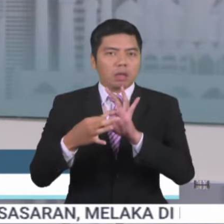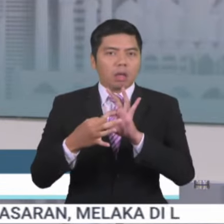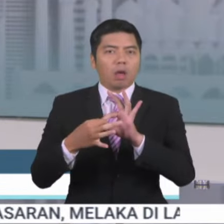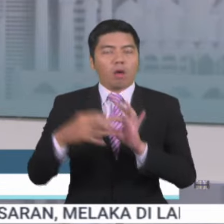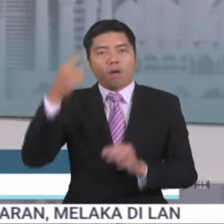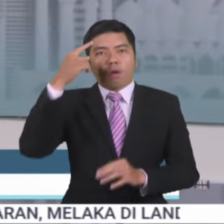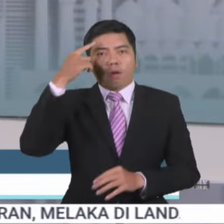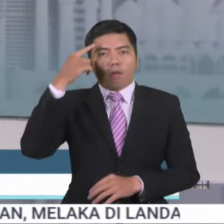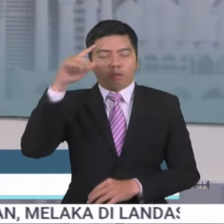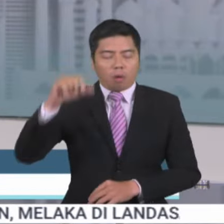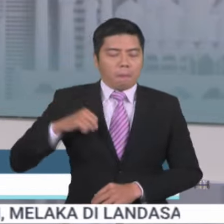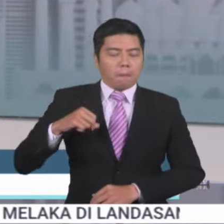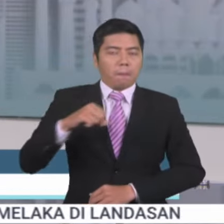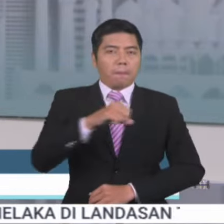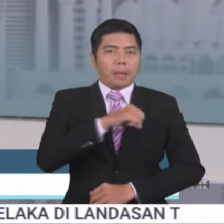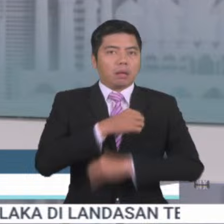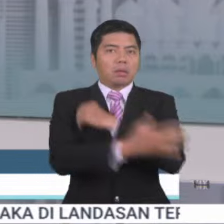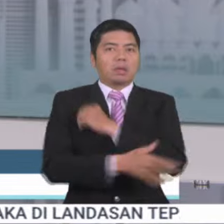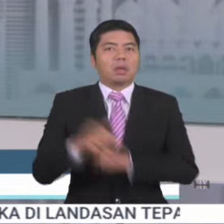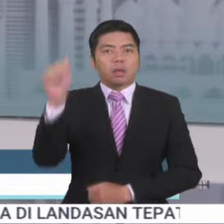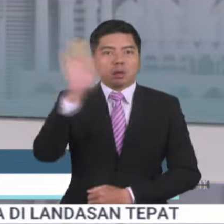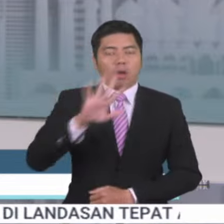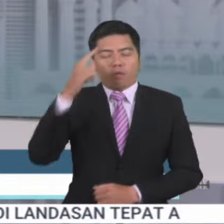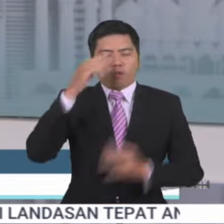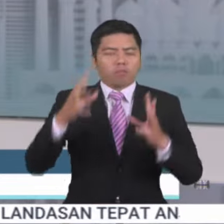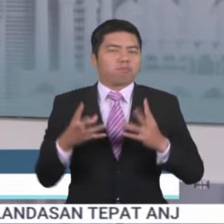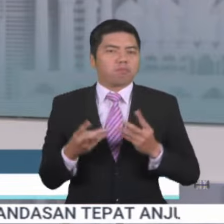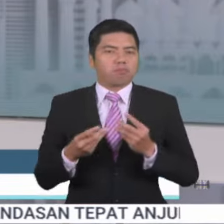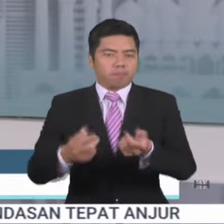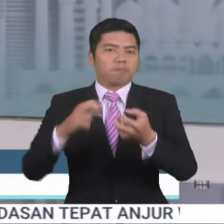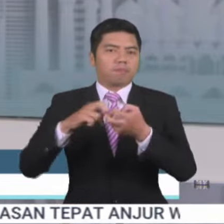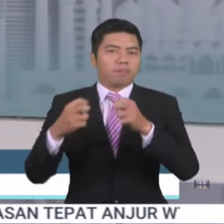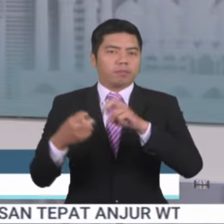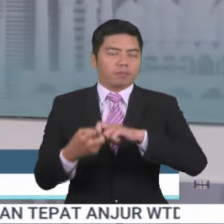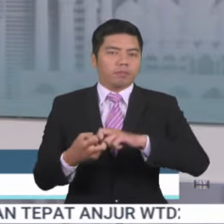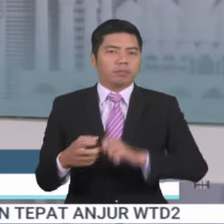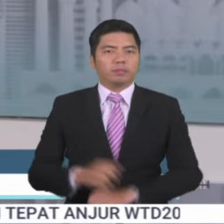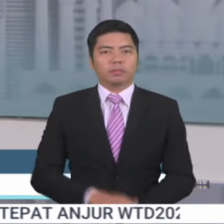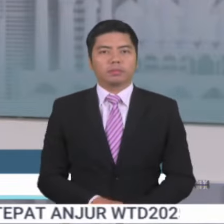konstruktif dalam kalangan negara anggota ASEAN bagi menangani isu-isu serantau.